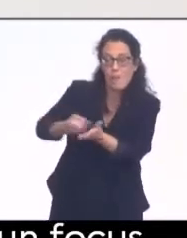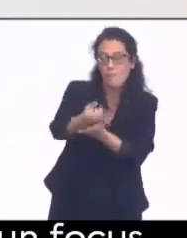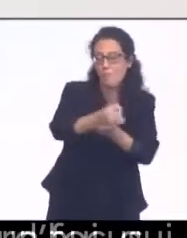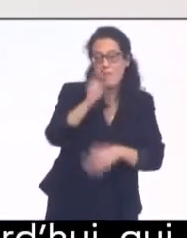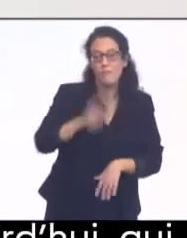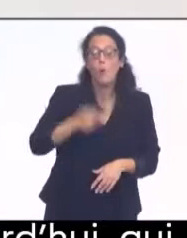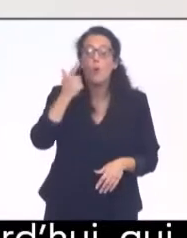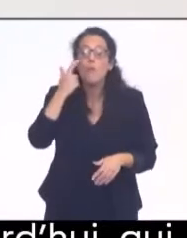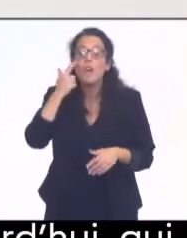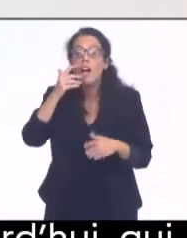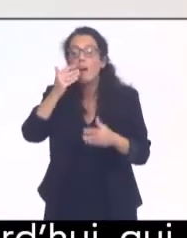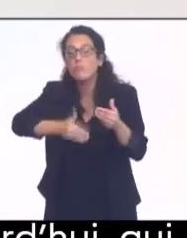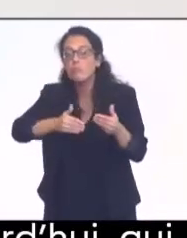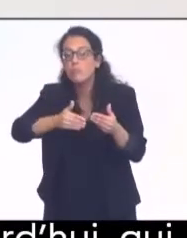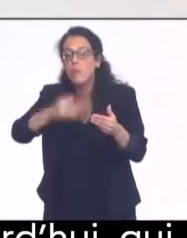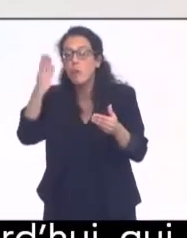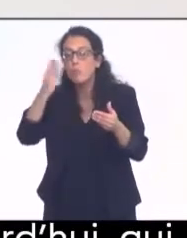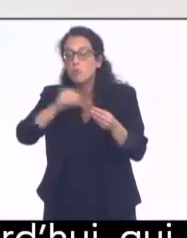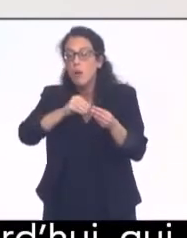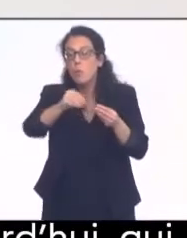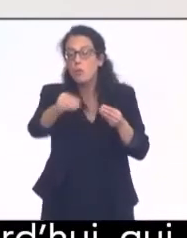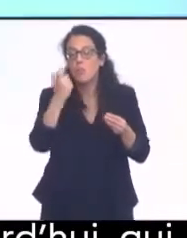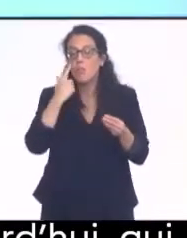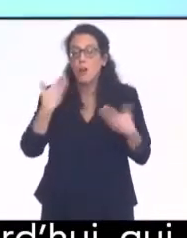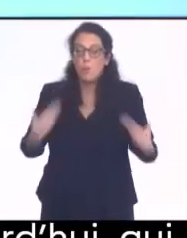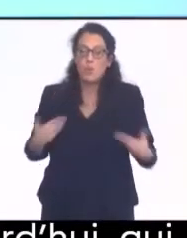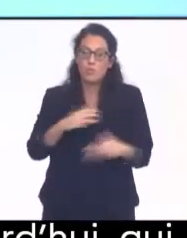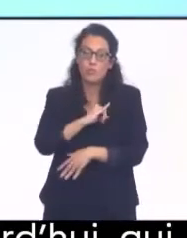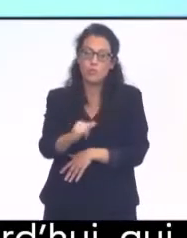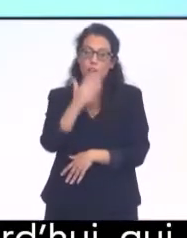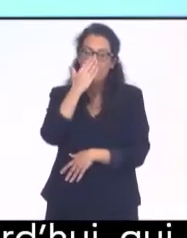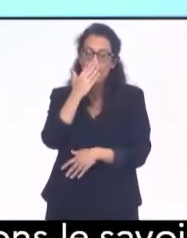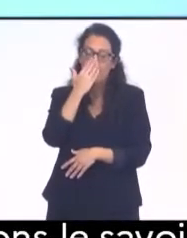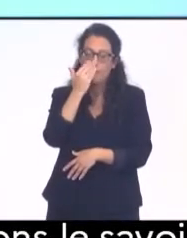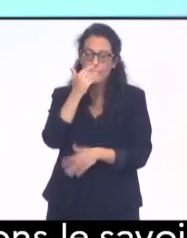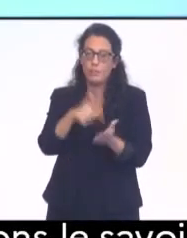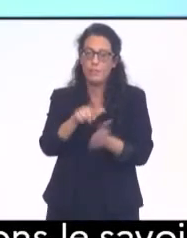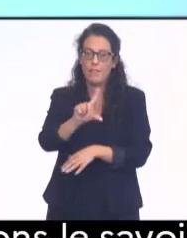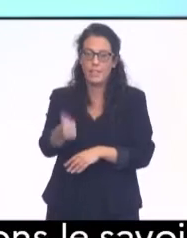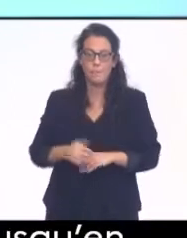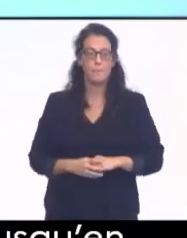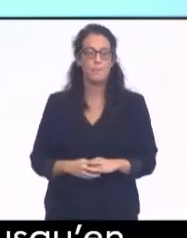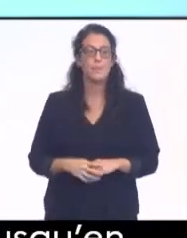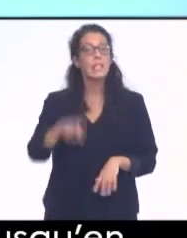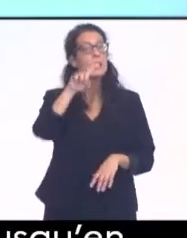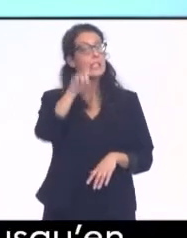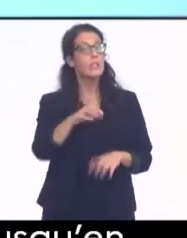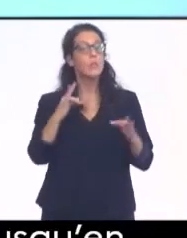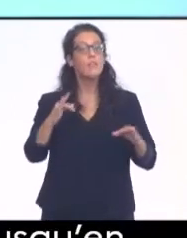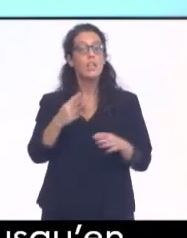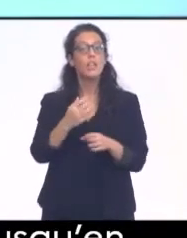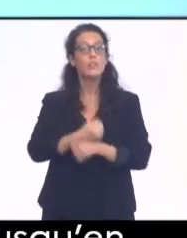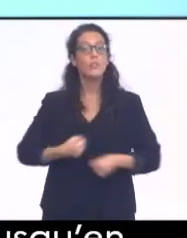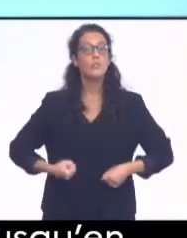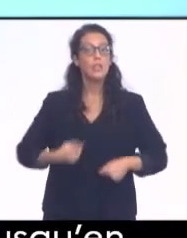y a besoin encore de prolonger. Pour l'instant, c'est jusqu'en février 2021. Il y a une question maintenant sur le chômage partiel. Les personnes cohabitant avec des